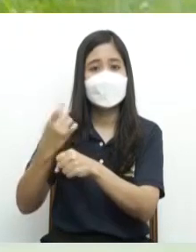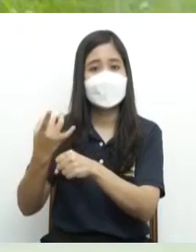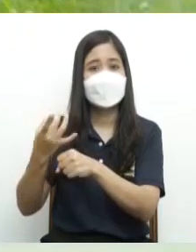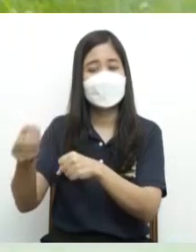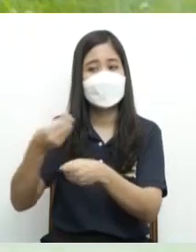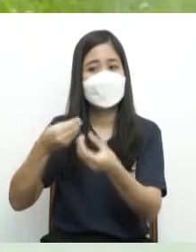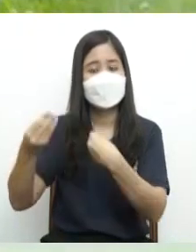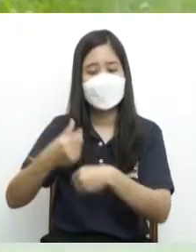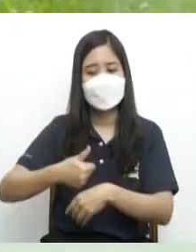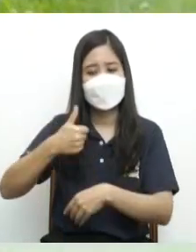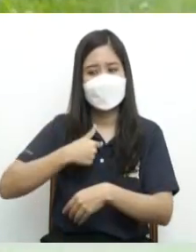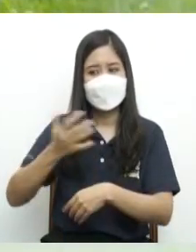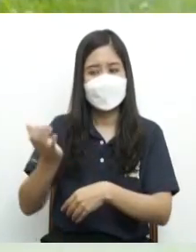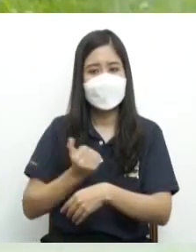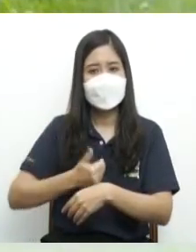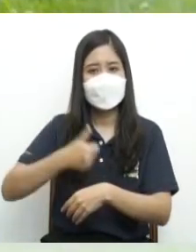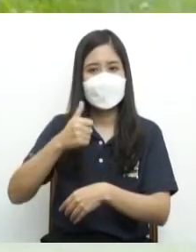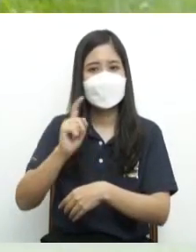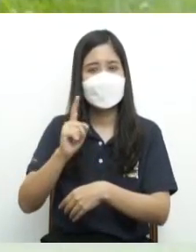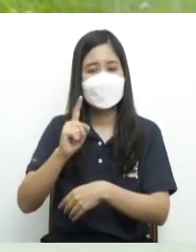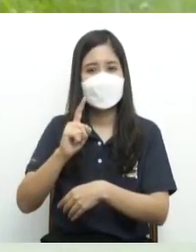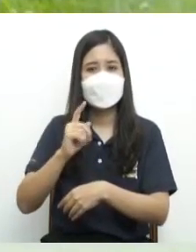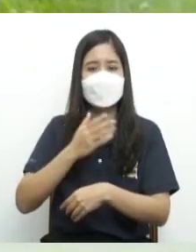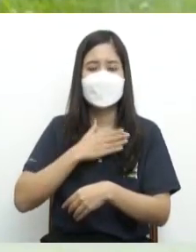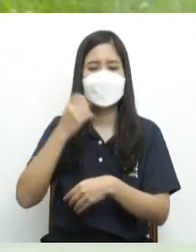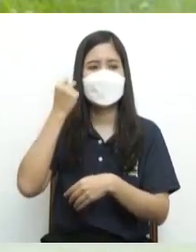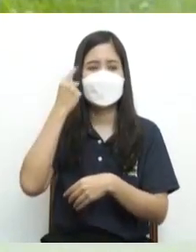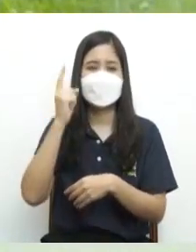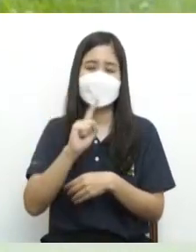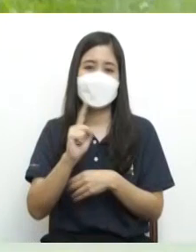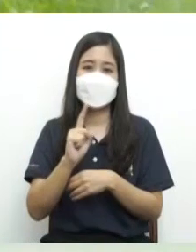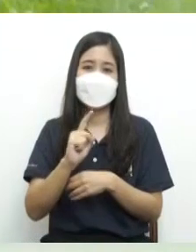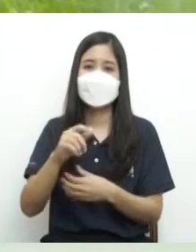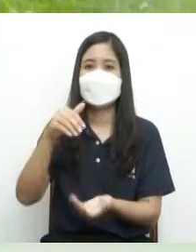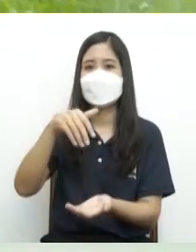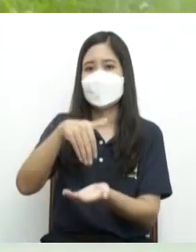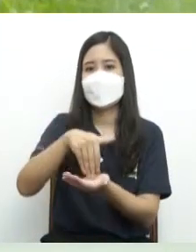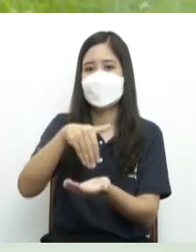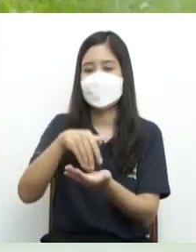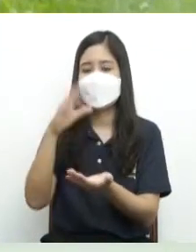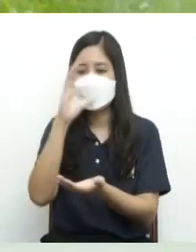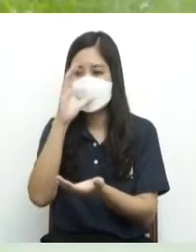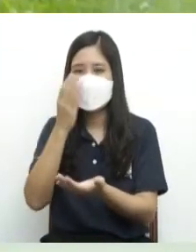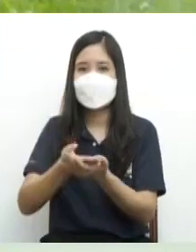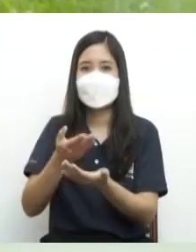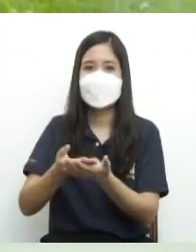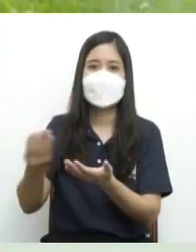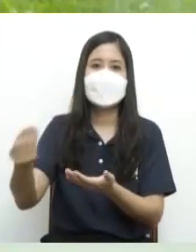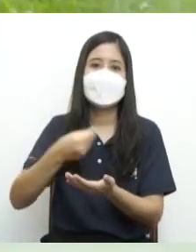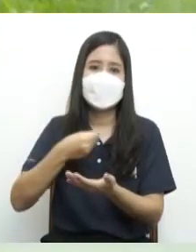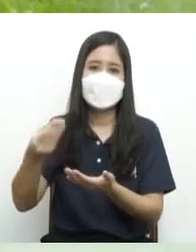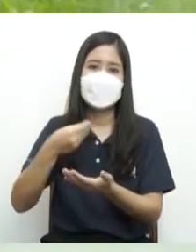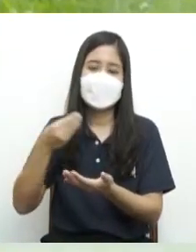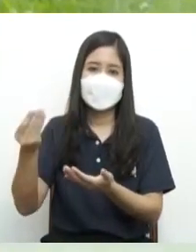ไรหรือส่วนใหญ่แล้วจะเข้าใจอยู่อย่างเดียวว่ากบข.เนี่ยคือหน่วยงานกำหนดมาและบังคับหักเงินของเราเดือนละ